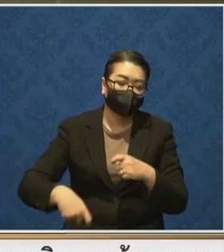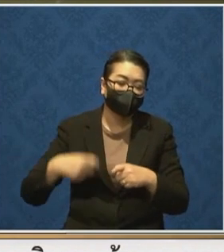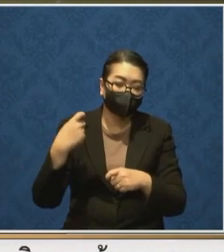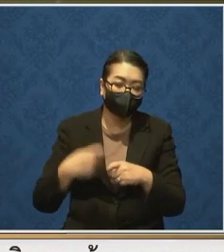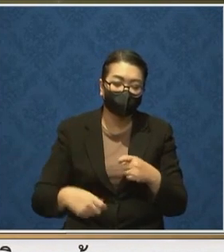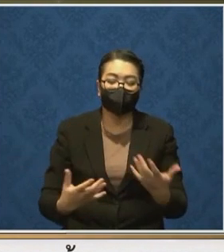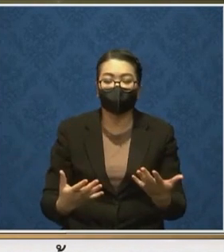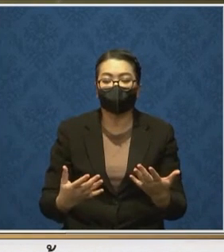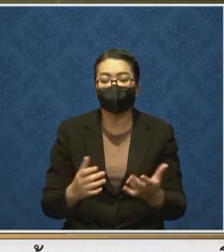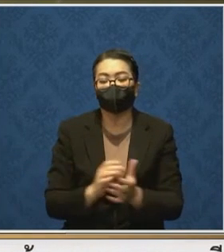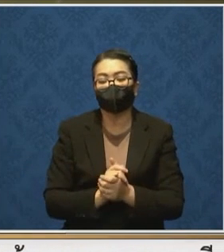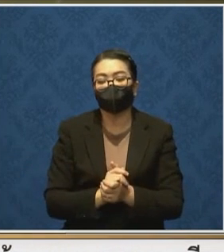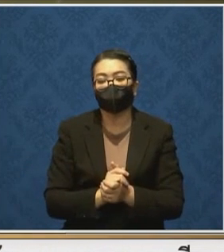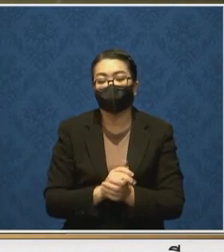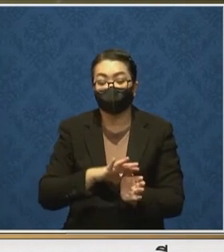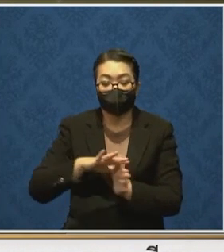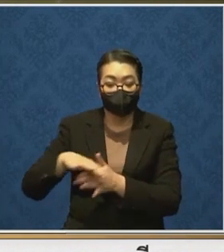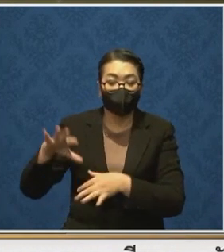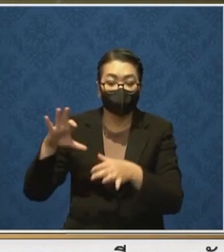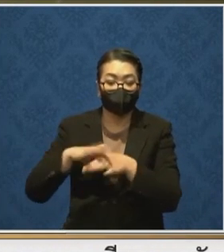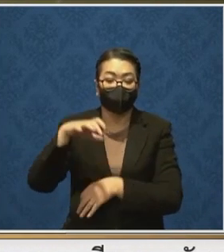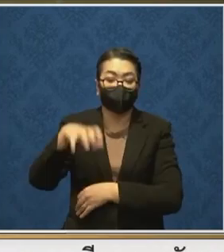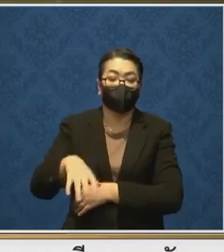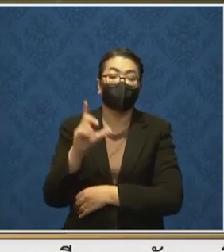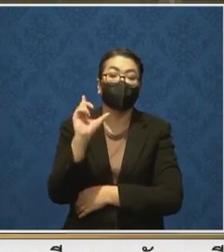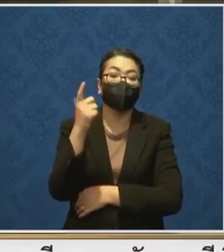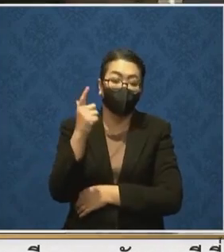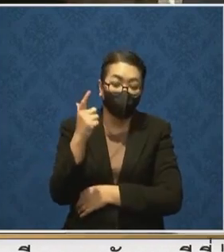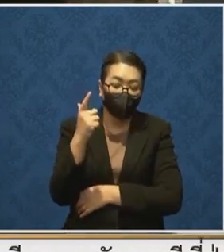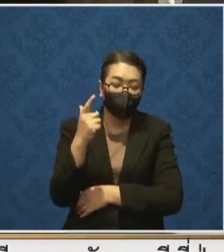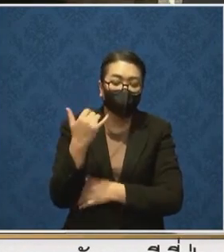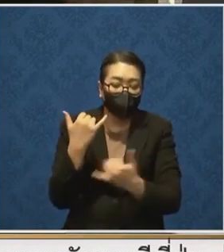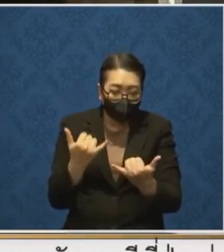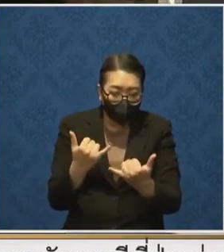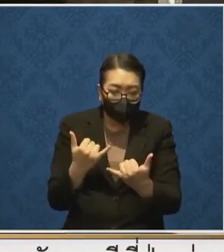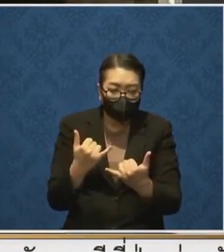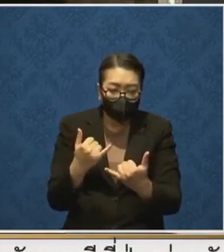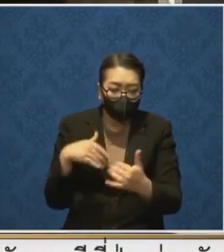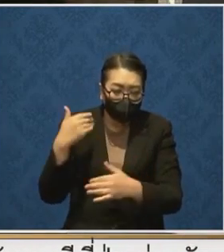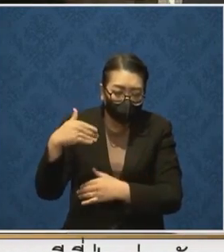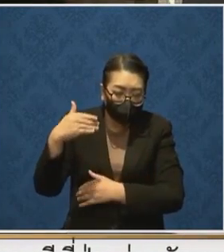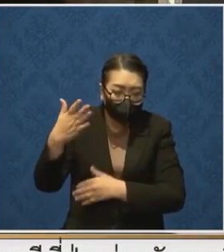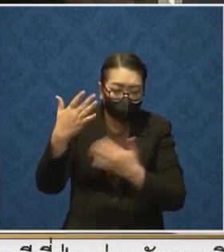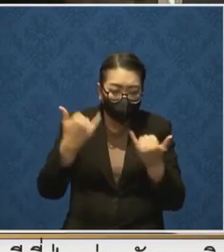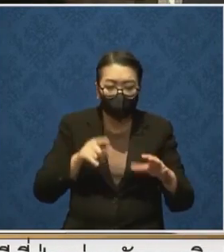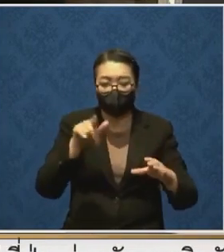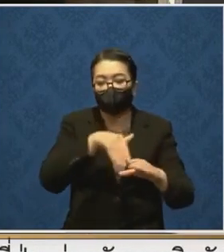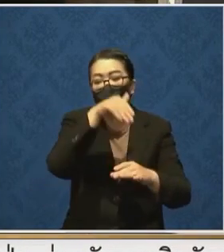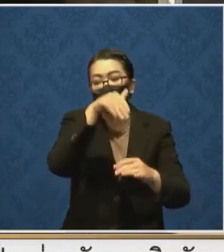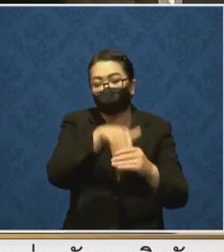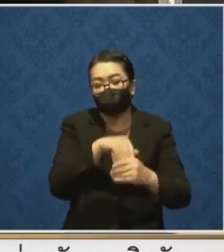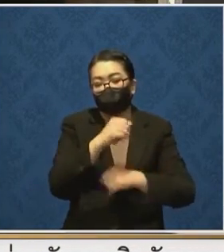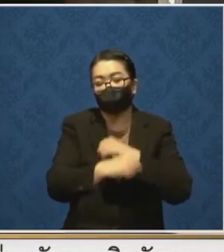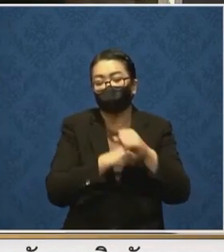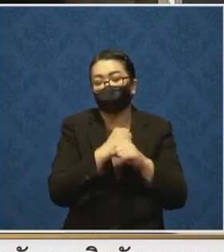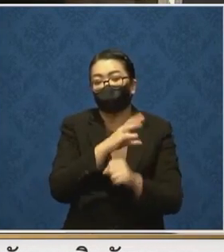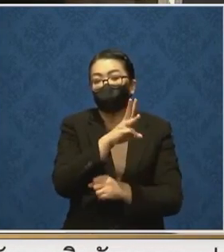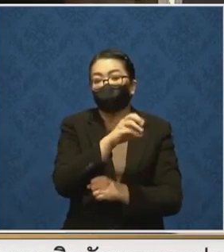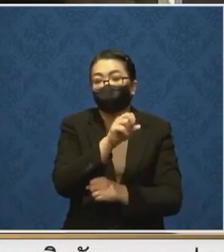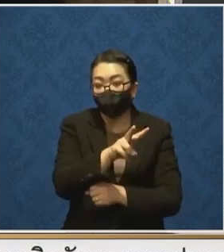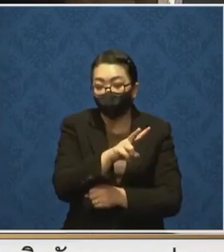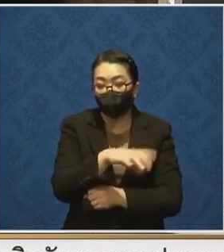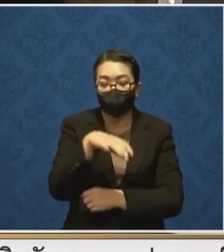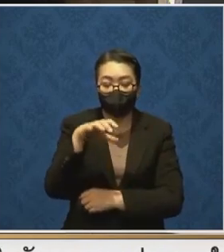ธรรธานิคโรพภาคดีเหมืองทองขราได้ดำเินมาอย่างต่อเนื่องจนมีการเลอกตงทั่วไปในปี 2512เกิด